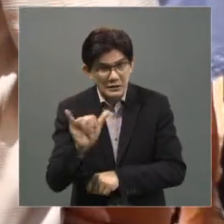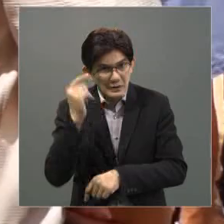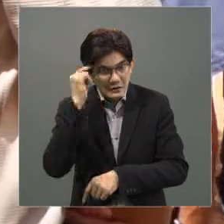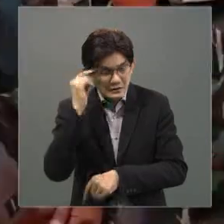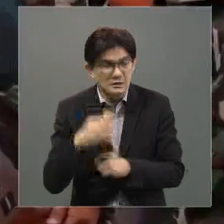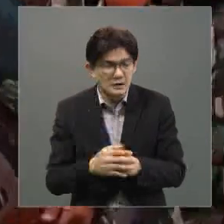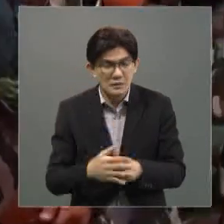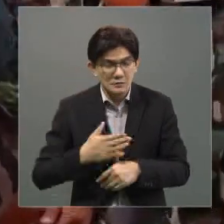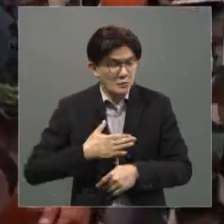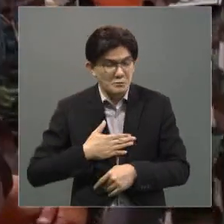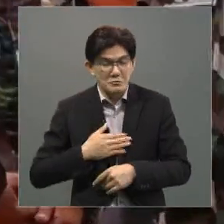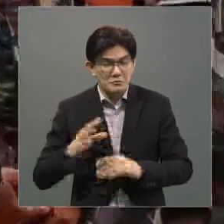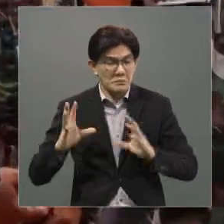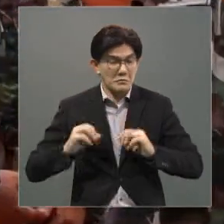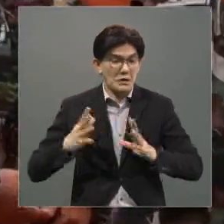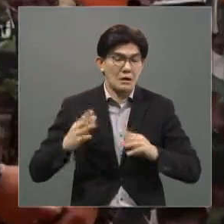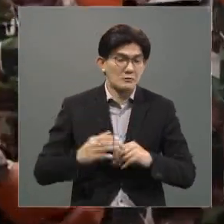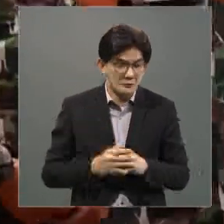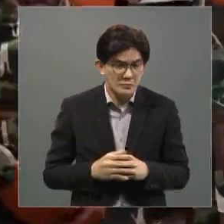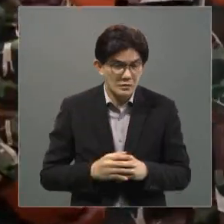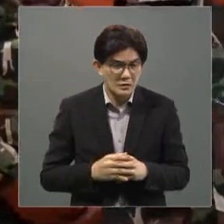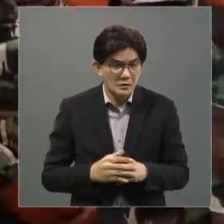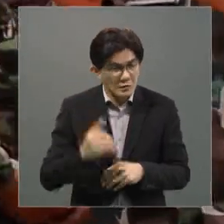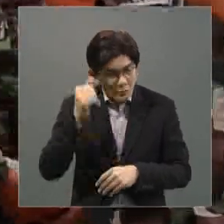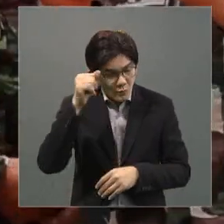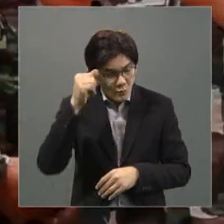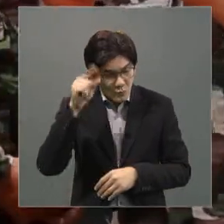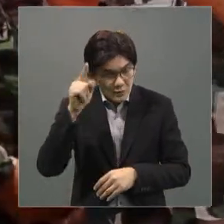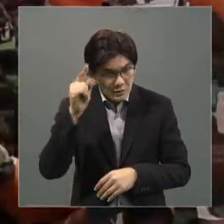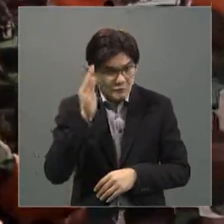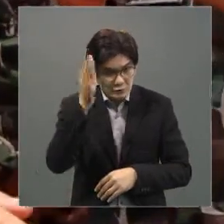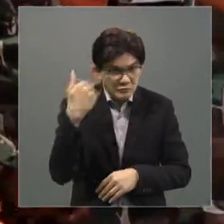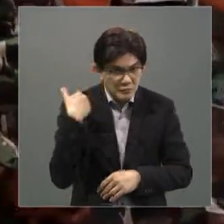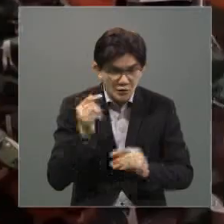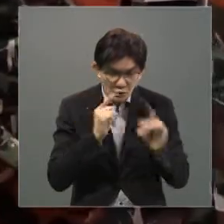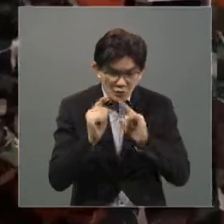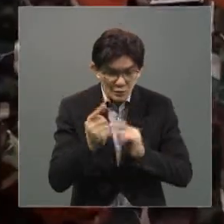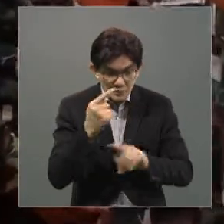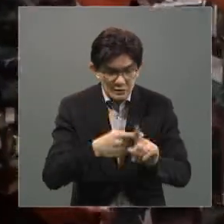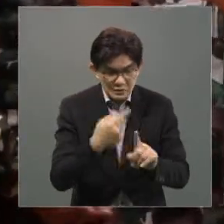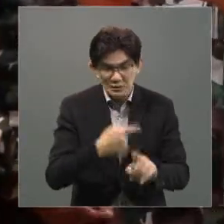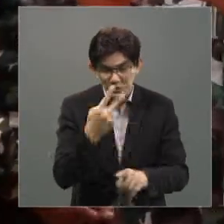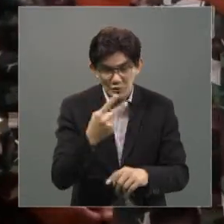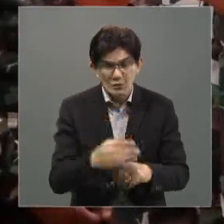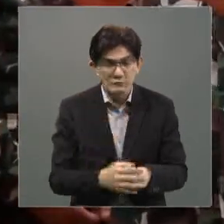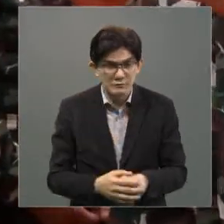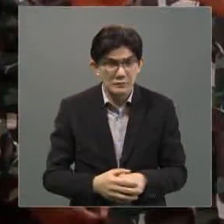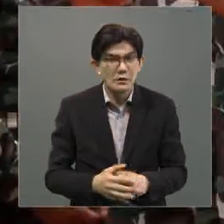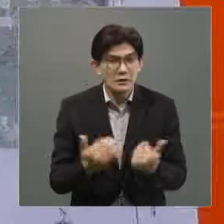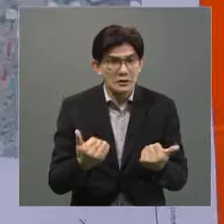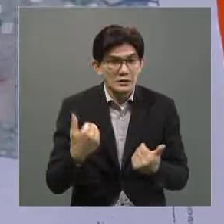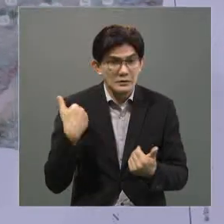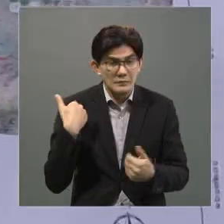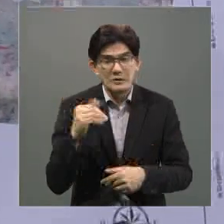หมายผมไม่ยึดอันนี ้และอีกวันนึงก็โอเคมาพูดคุยกันใหม่อีกรอบนึงบอกว่าเดี๋ยวขอเวลาอีก2เดือน นี่แหละมันก็เลยท